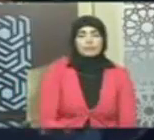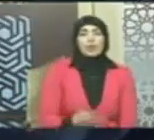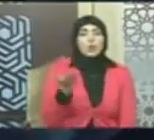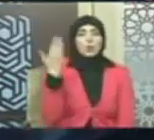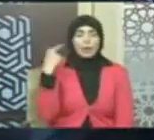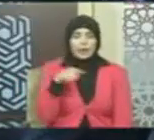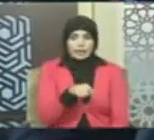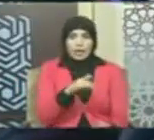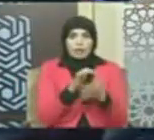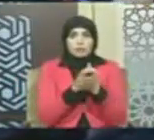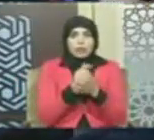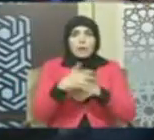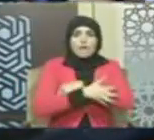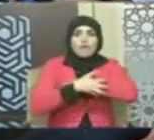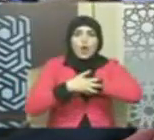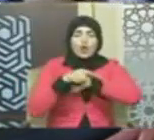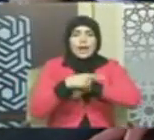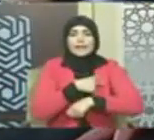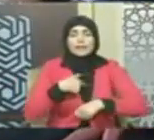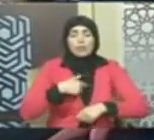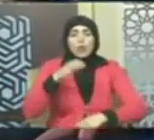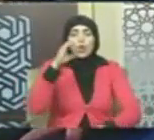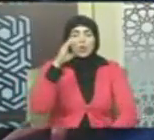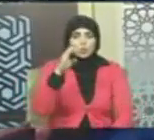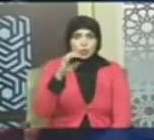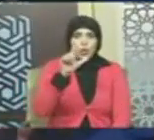المساكين اسمه جليبيب،